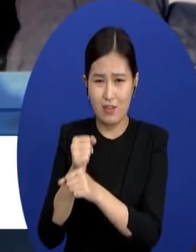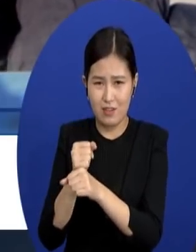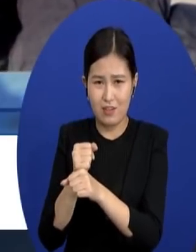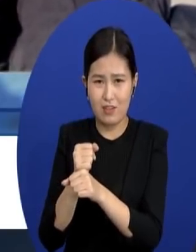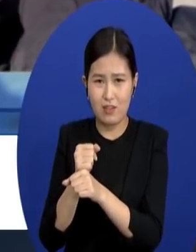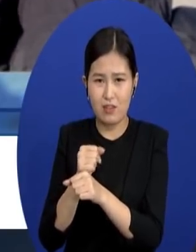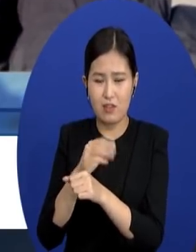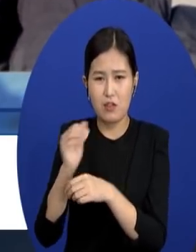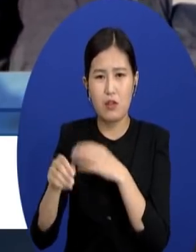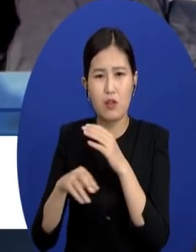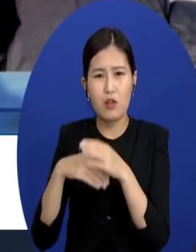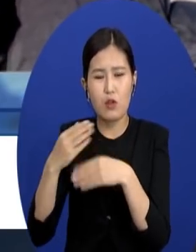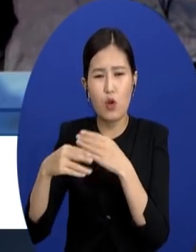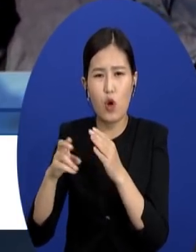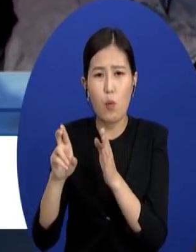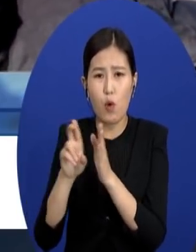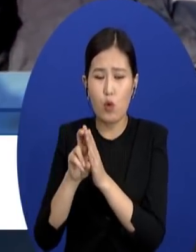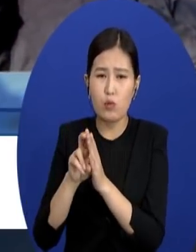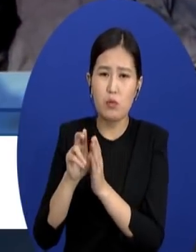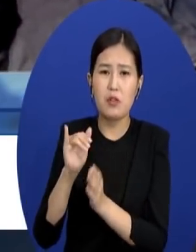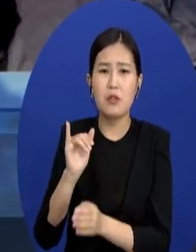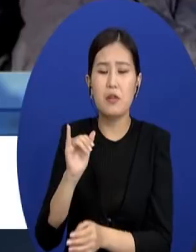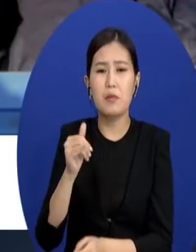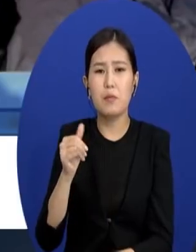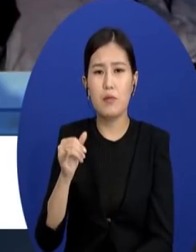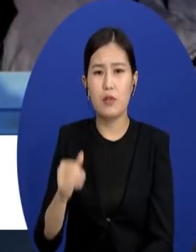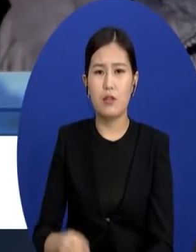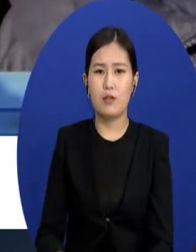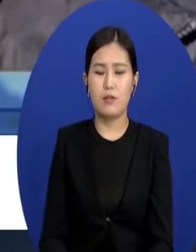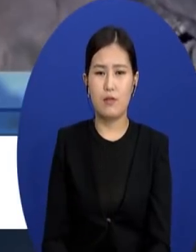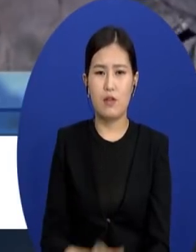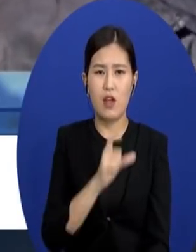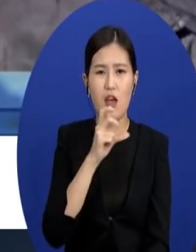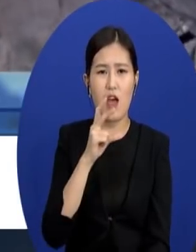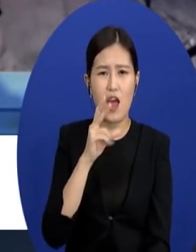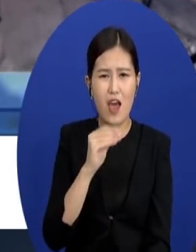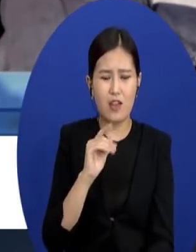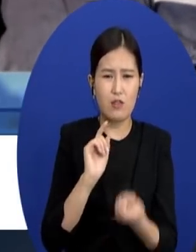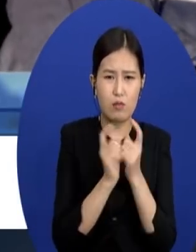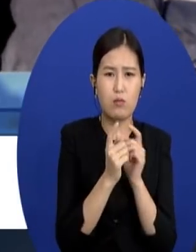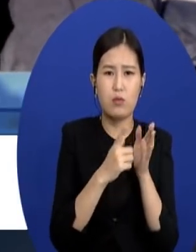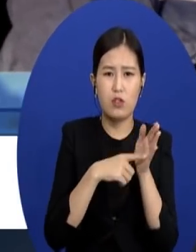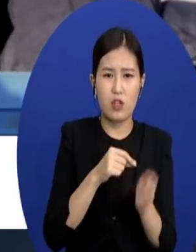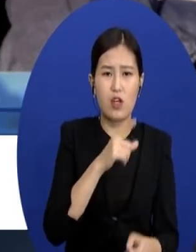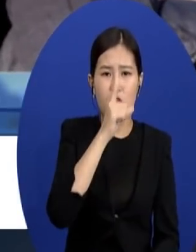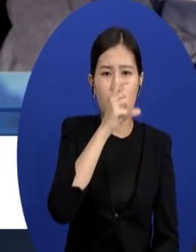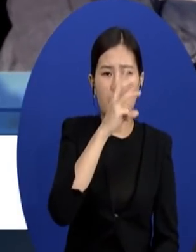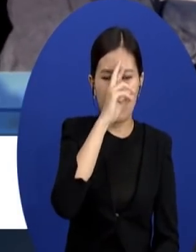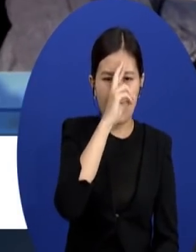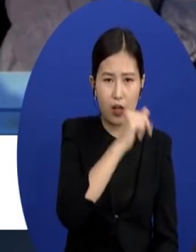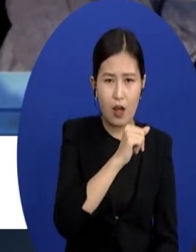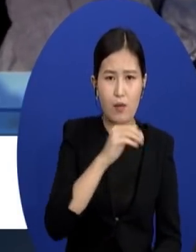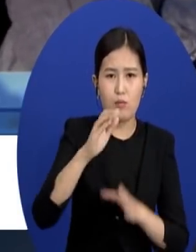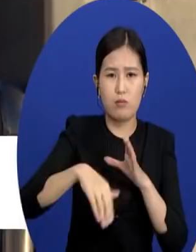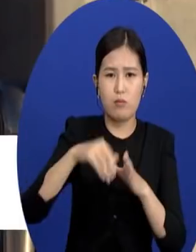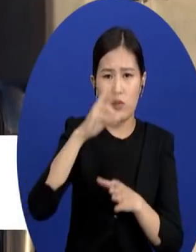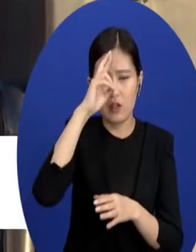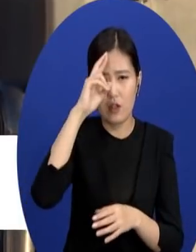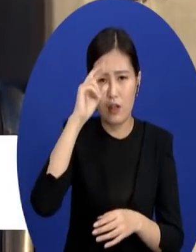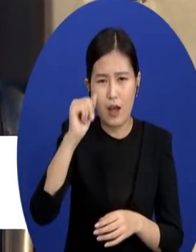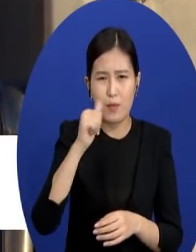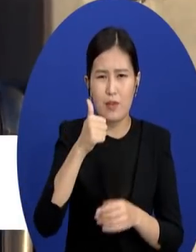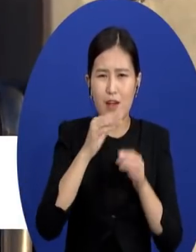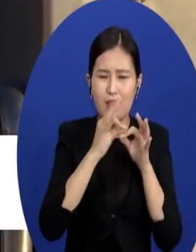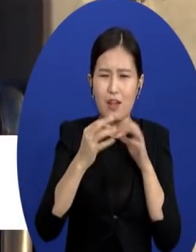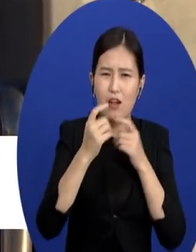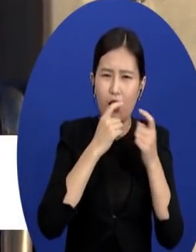байна? За ээлж солих асуудлыг эрүүл мэндийн амтаа уулархан хөндлөлтрийн амнаас одоо маш нэгт ярьж